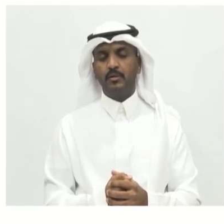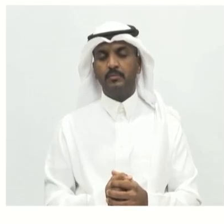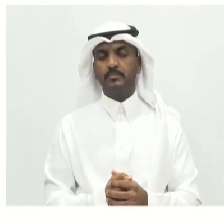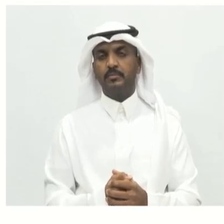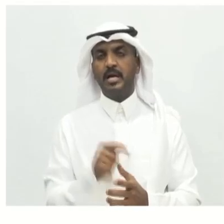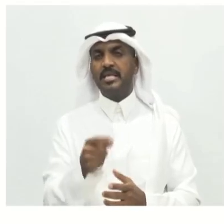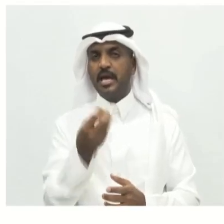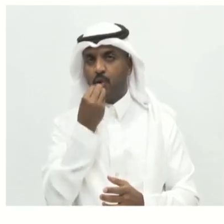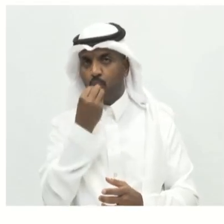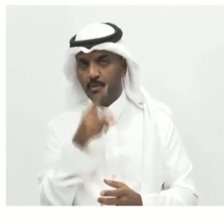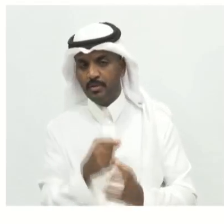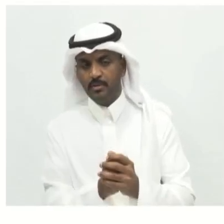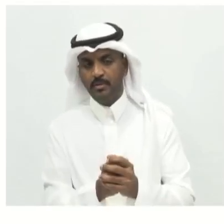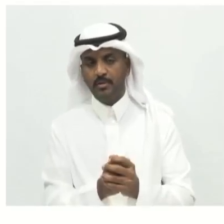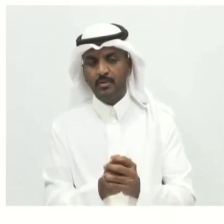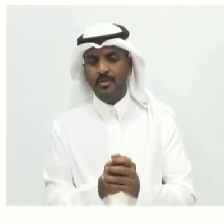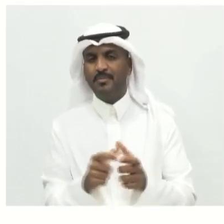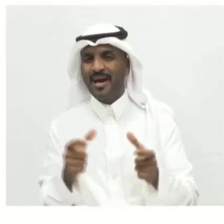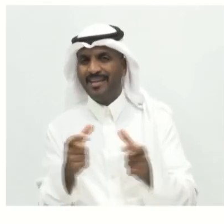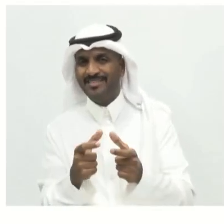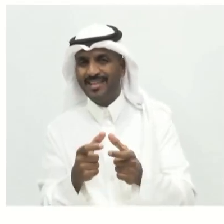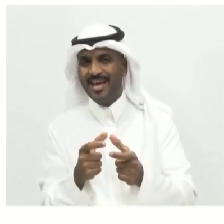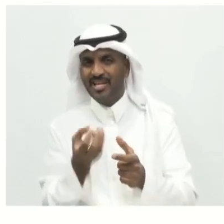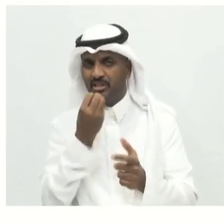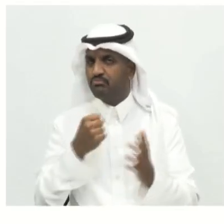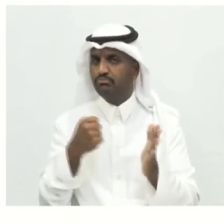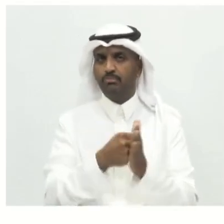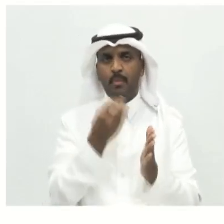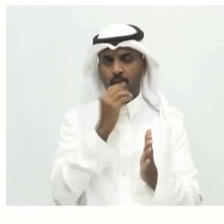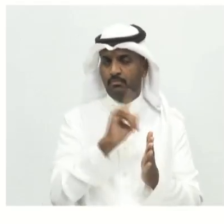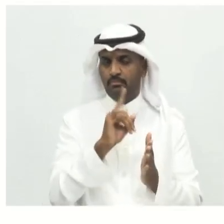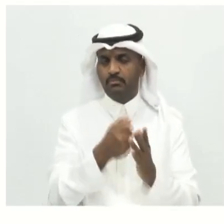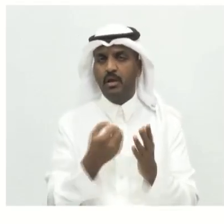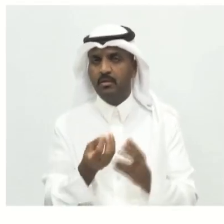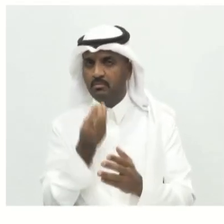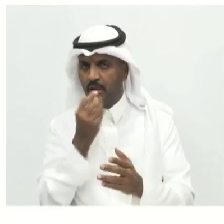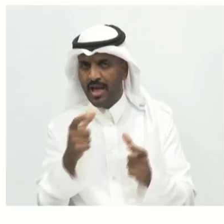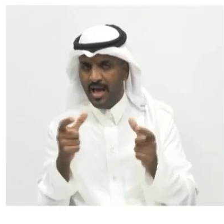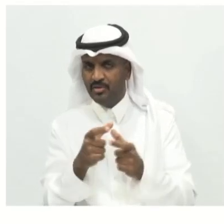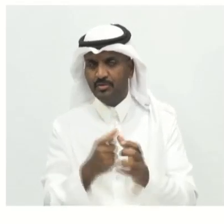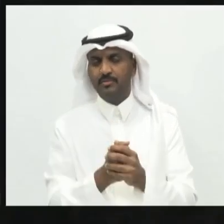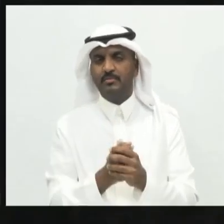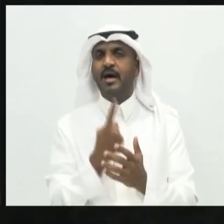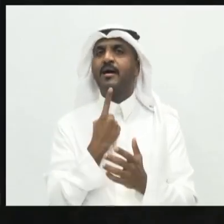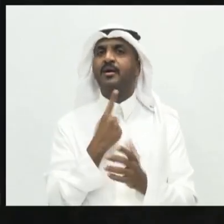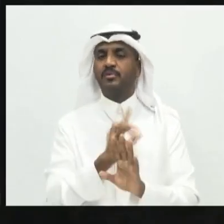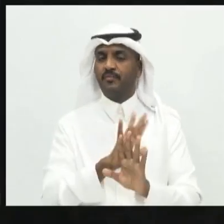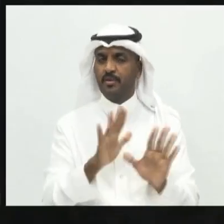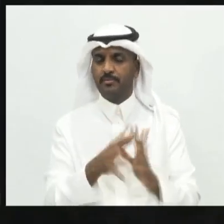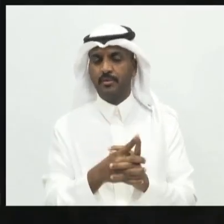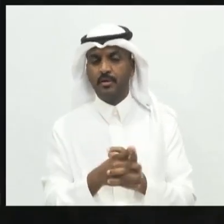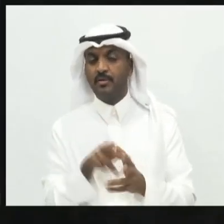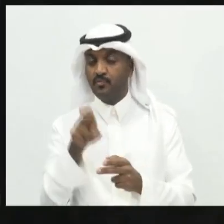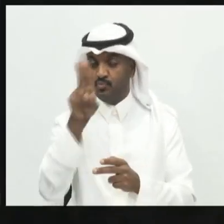احسنتم ان ياكل منه بقدر حاجته تماما كما ذكرنا في